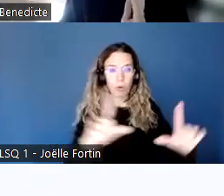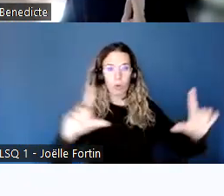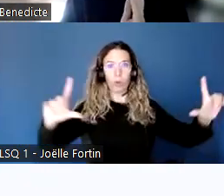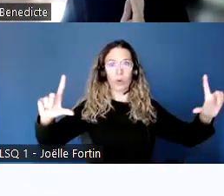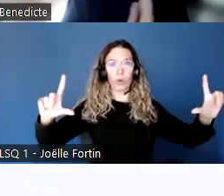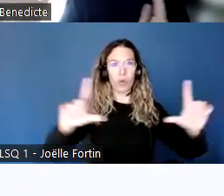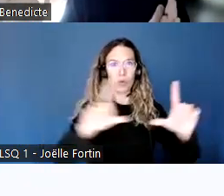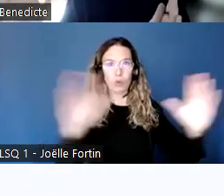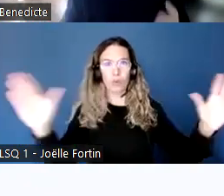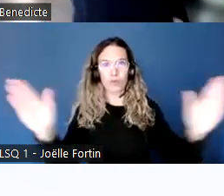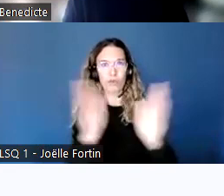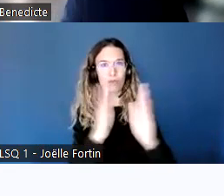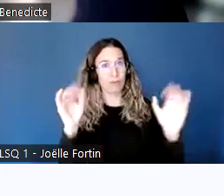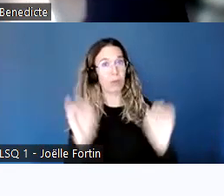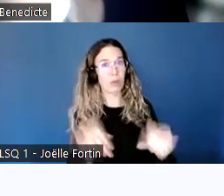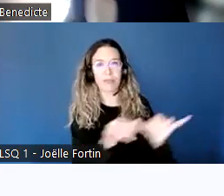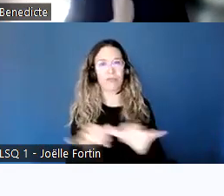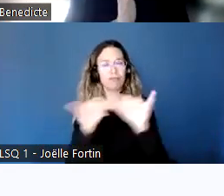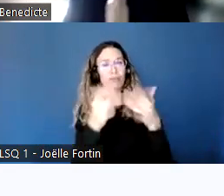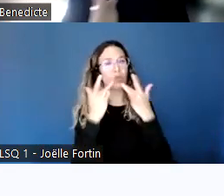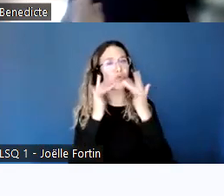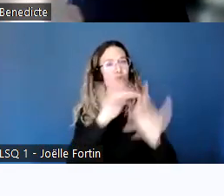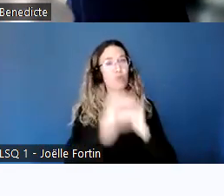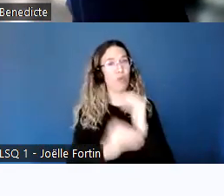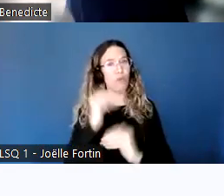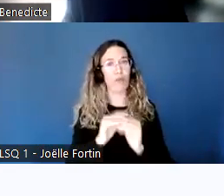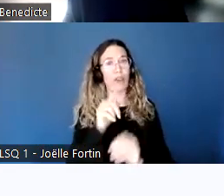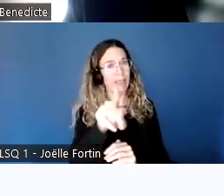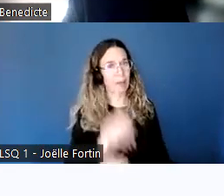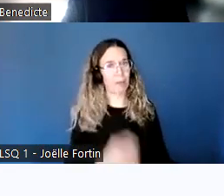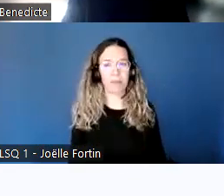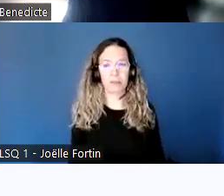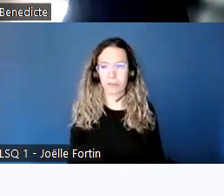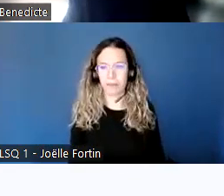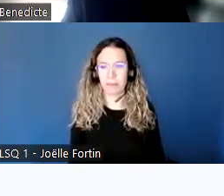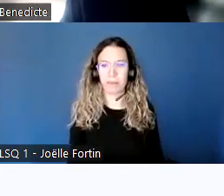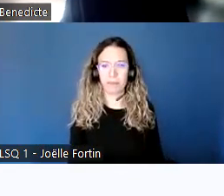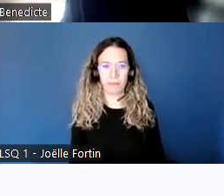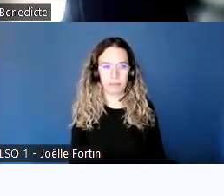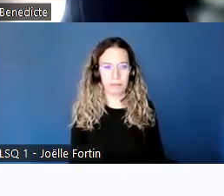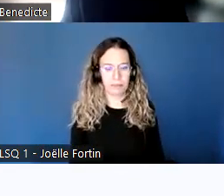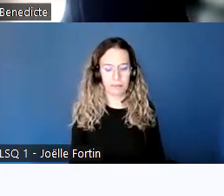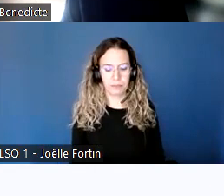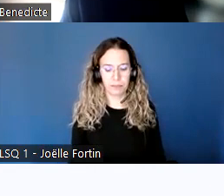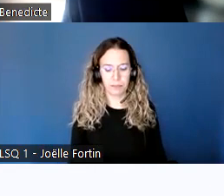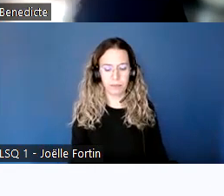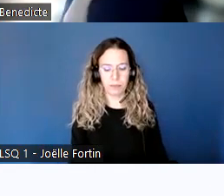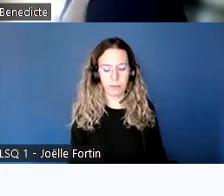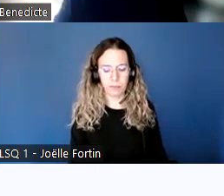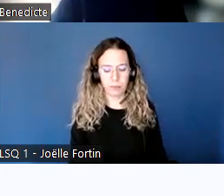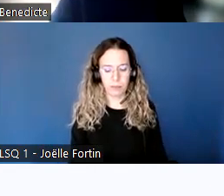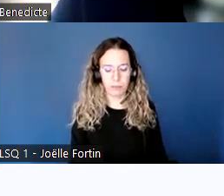et le côté droit de l'écran. Vous pouvez faire glisser cette ligne de gauche à droite pour minimiser ou agrandir la taille de la fenêtre